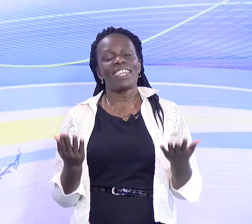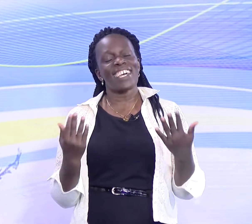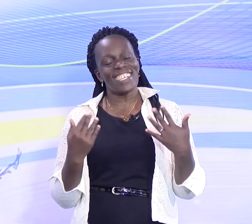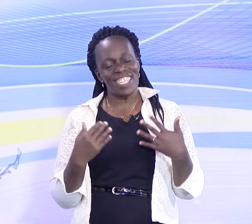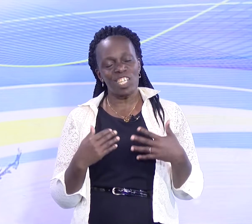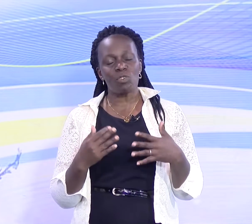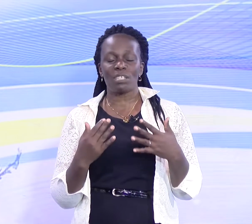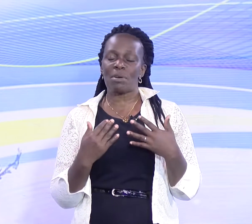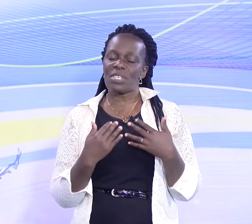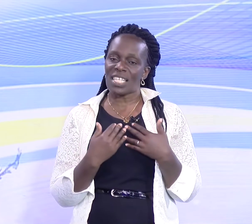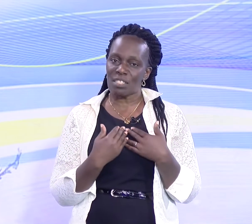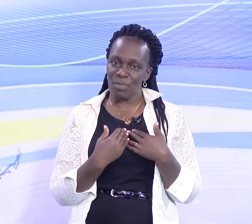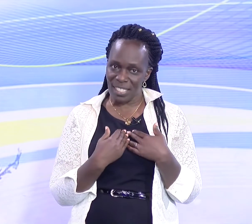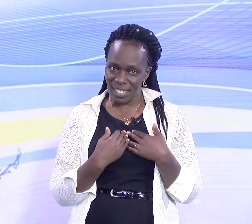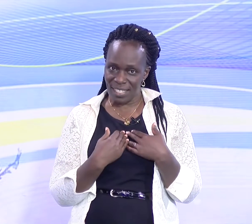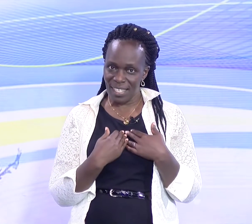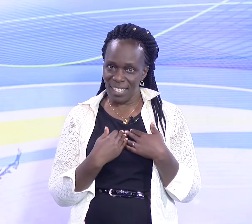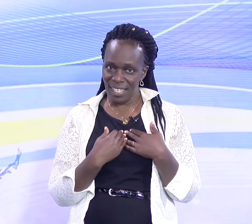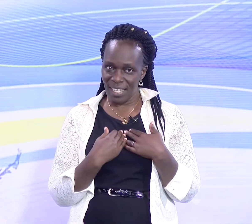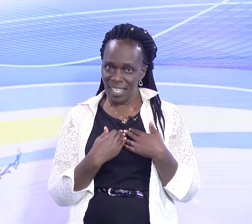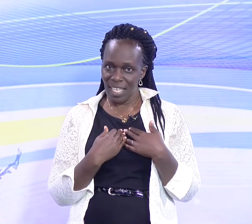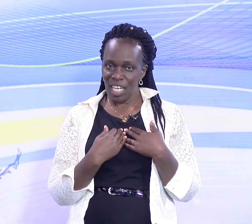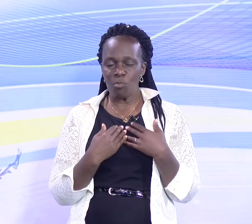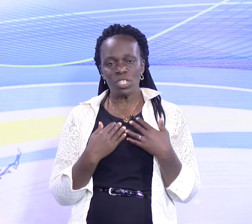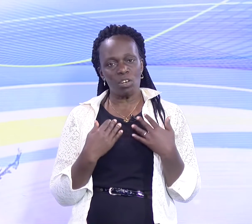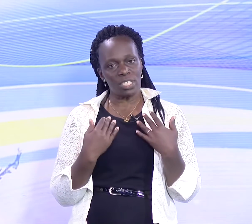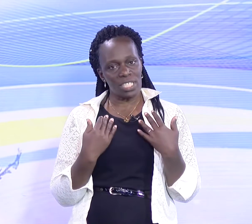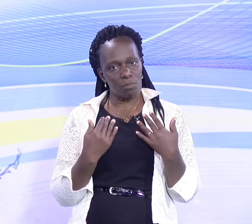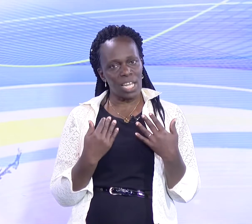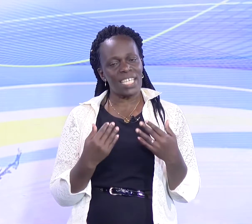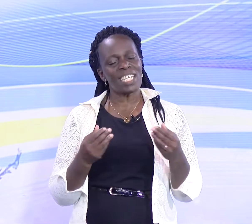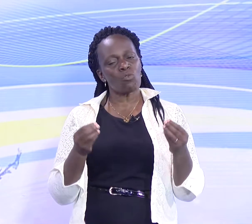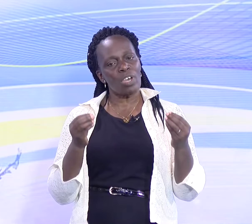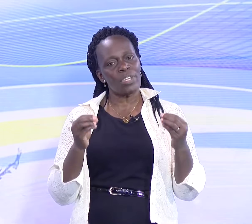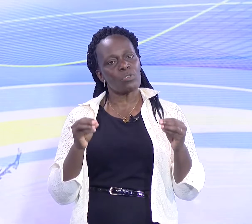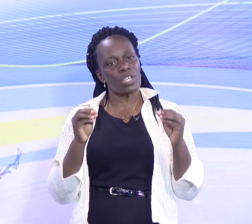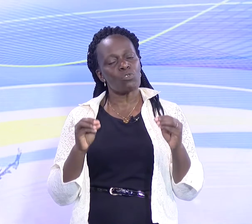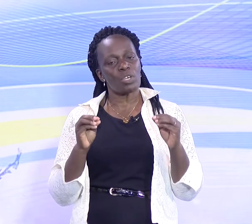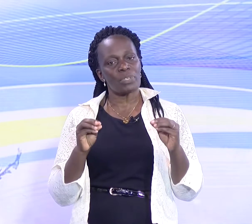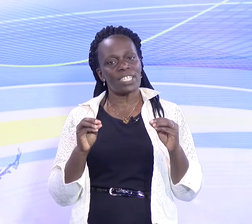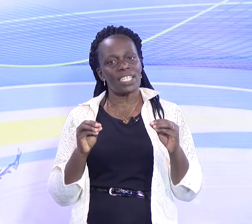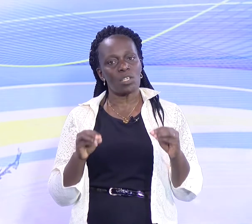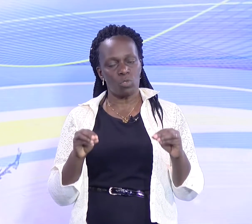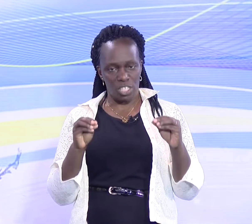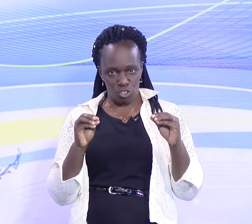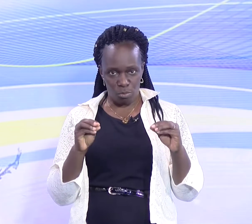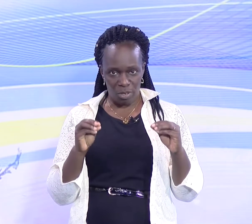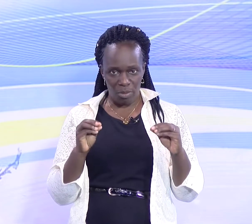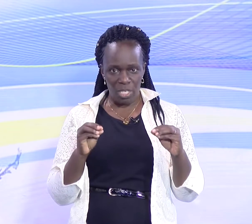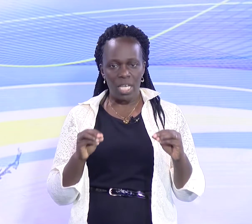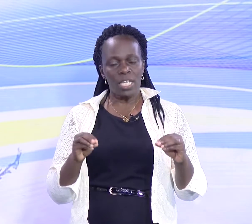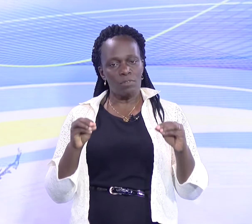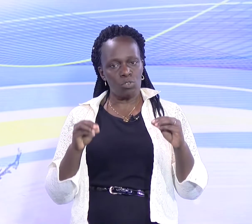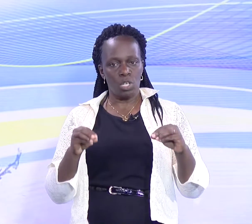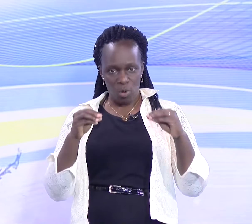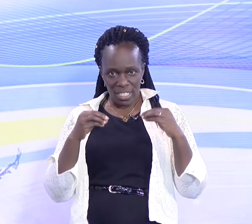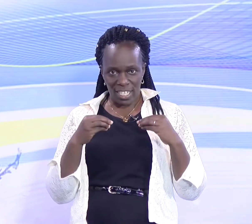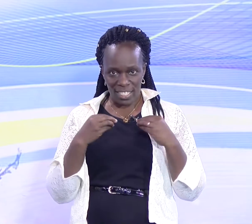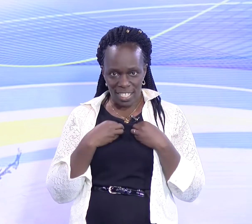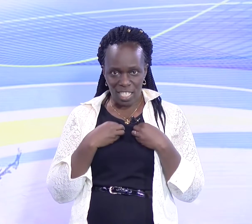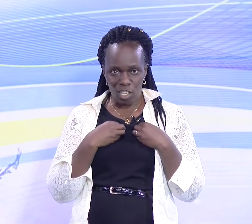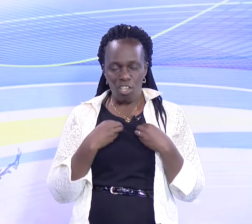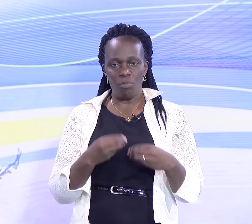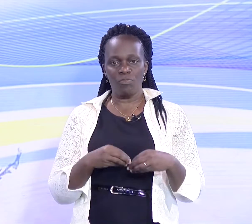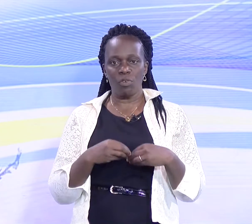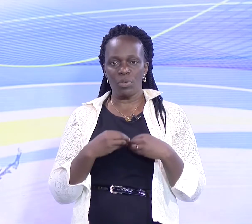kitu jambo la kuniambia, lakini ni kwa sababu ya his mercies, eh? Kama utakosa jambo, lakini wewe ndio unajua unapitia nini, utajiombea wewe mwenyewe. Ni vizuri kuanza